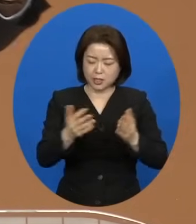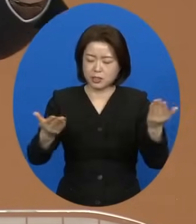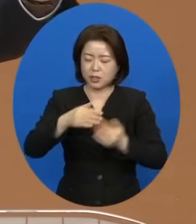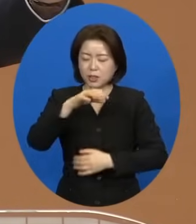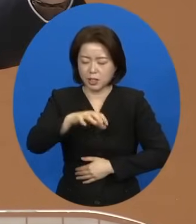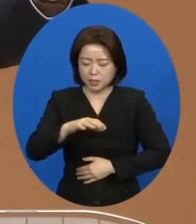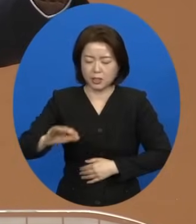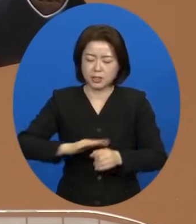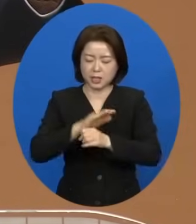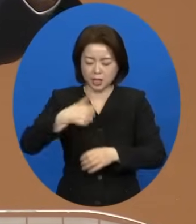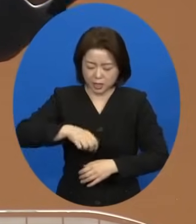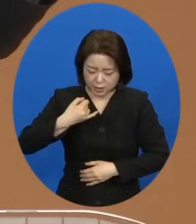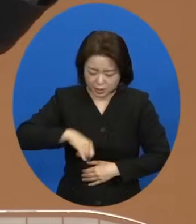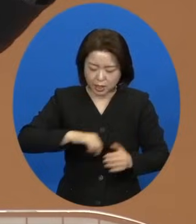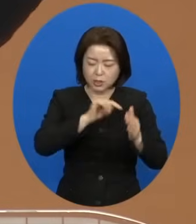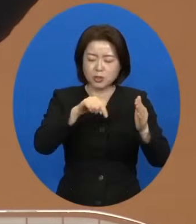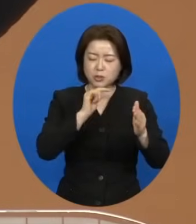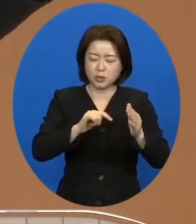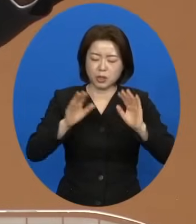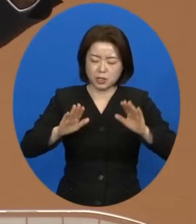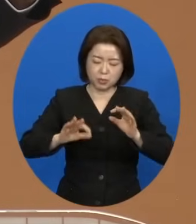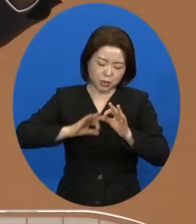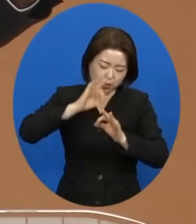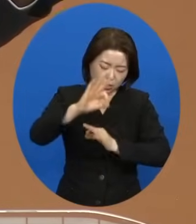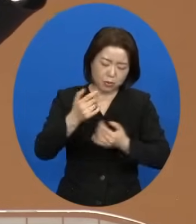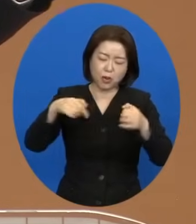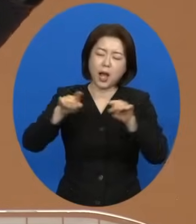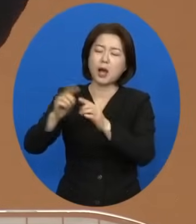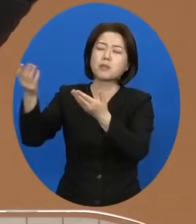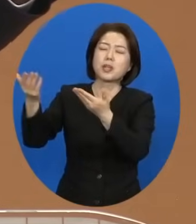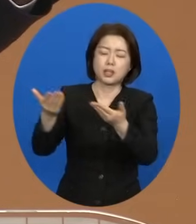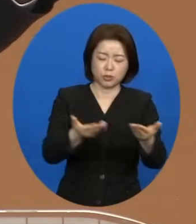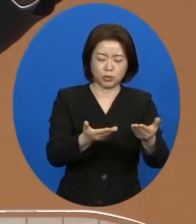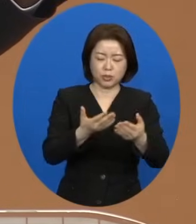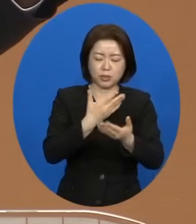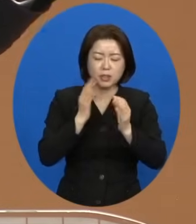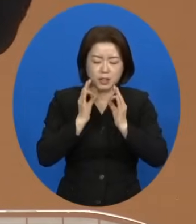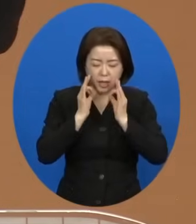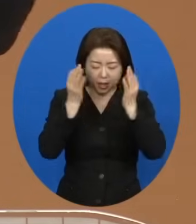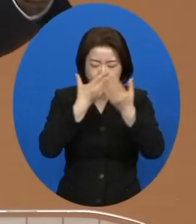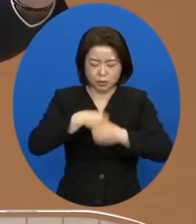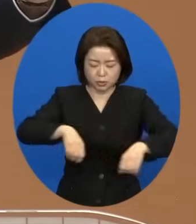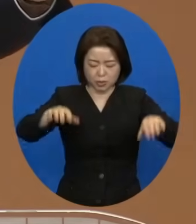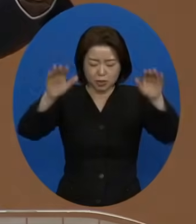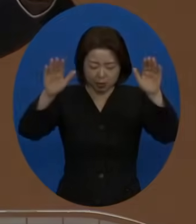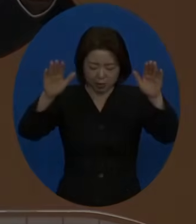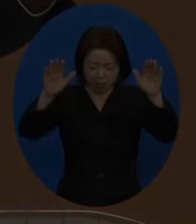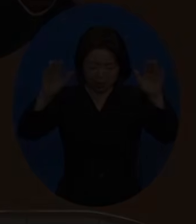자녀들 가운데 이제로부터 영원토록 함께 하시기를 간절히 축원하옵나이다 아멘